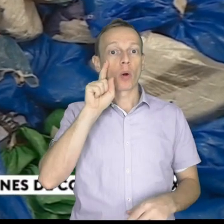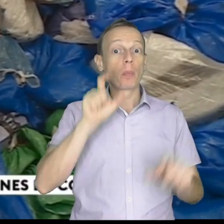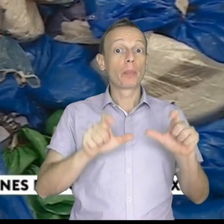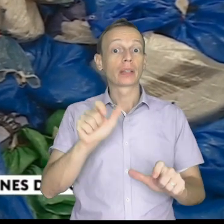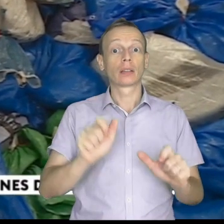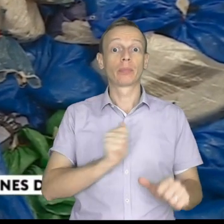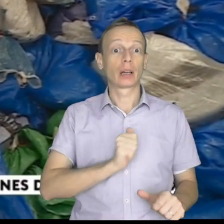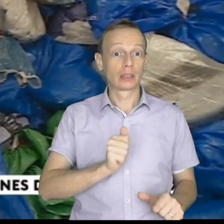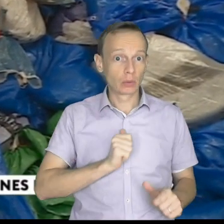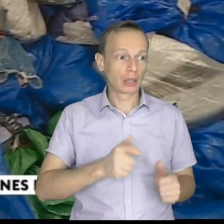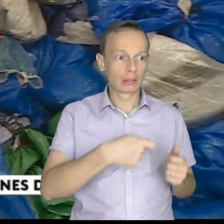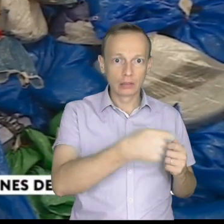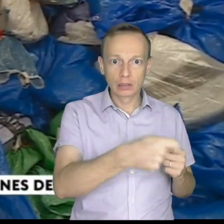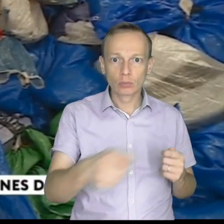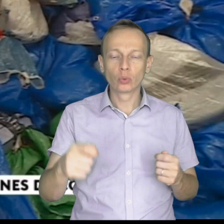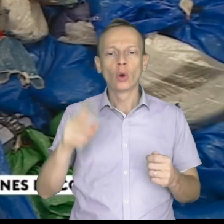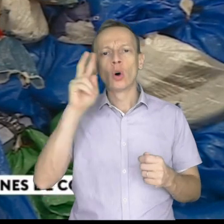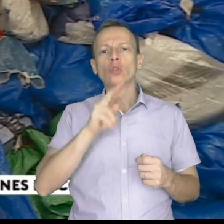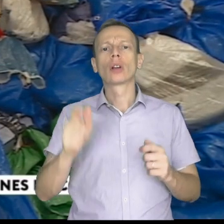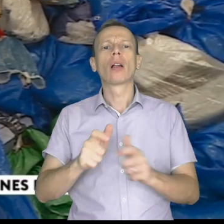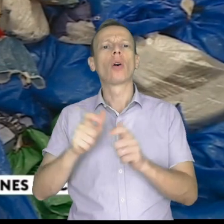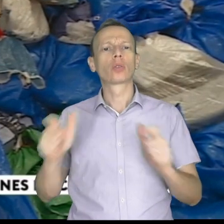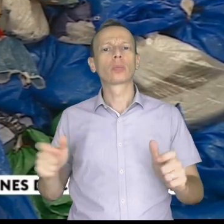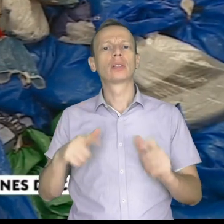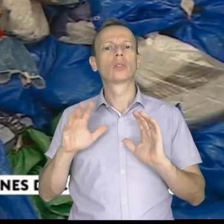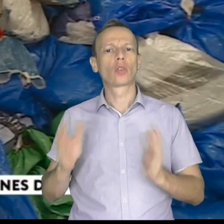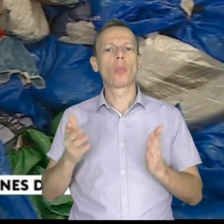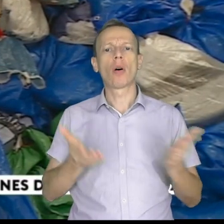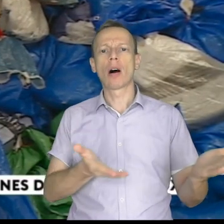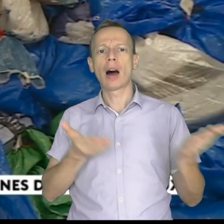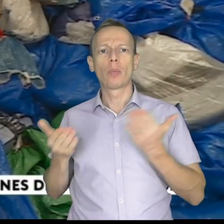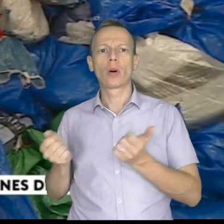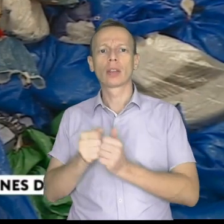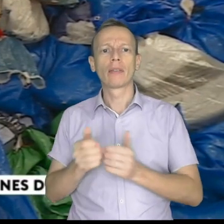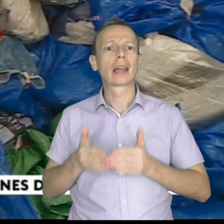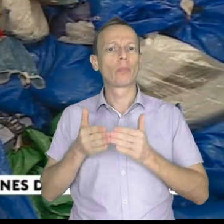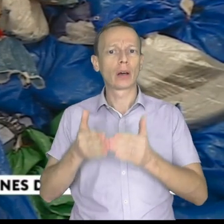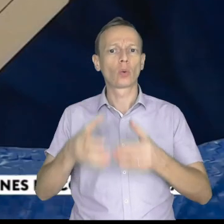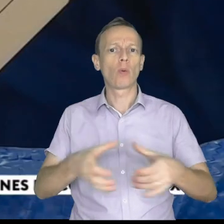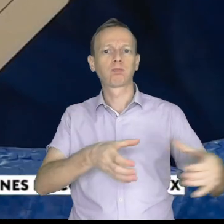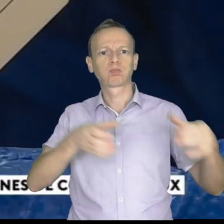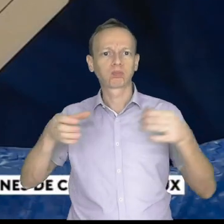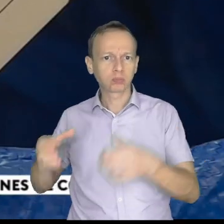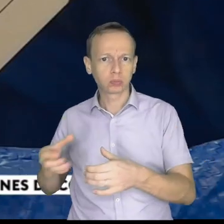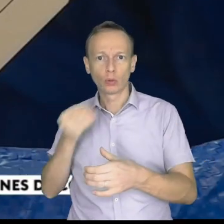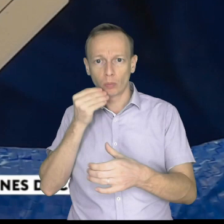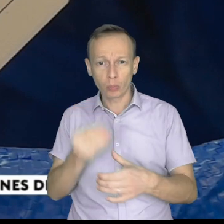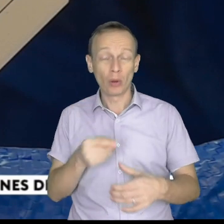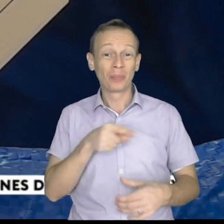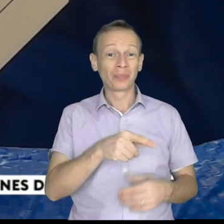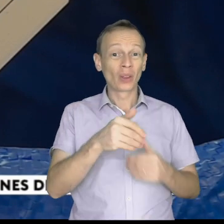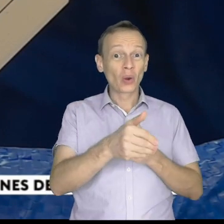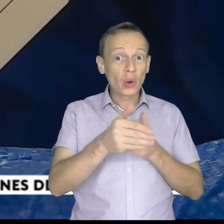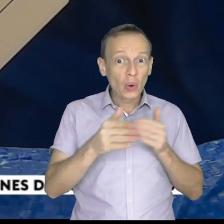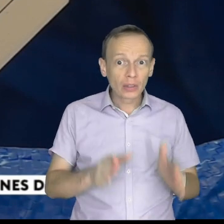les particuliers, puisque les entreprises en général font venir les leurs par container et par bateau. Donc ces colis